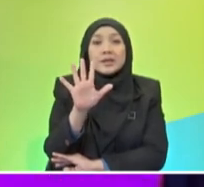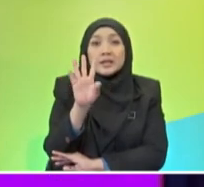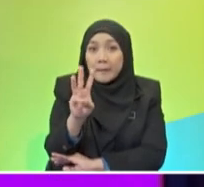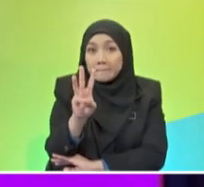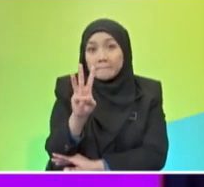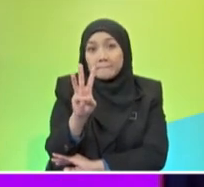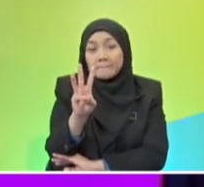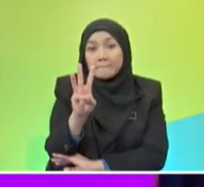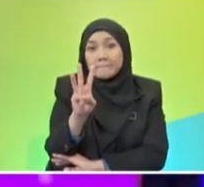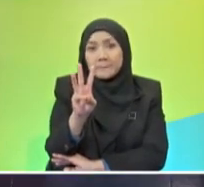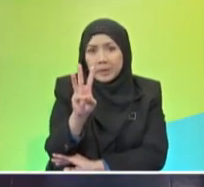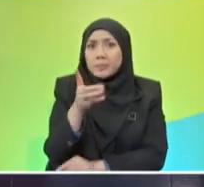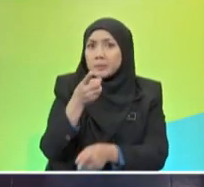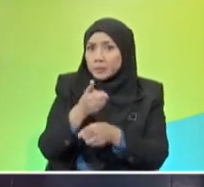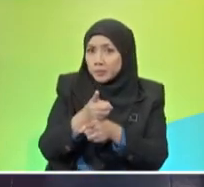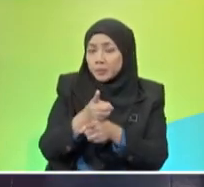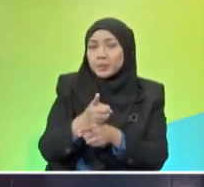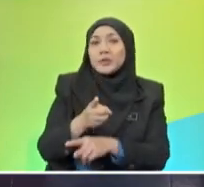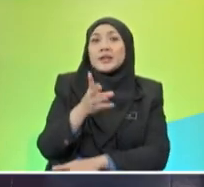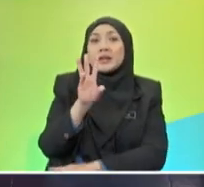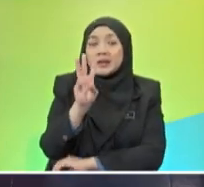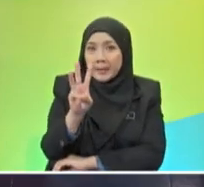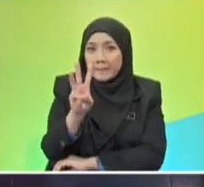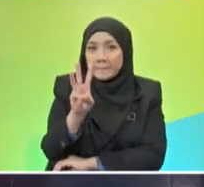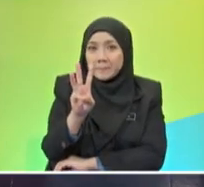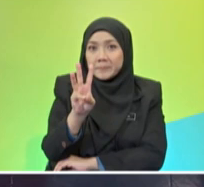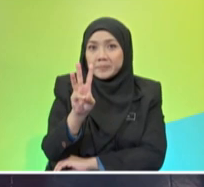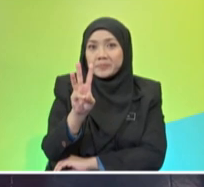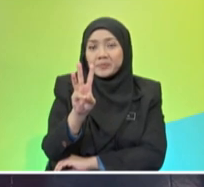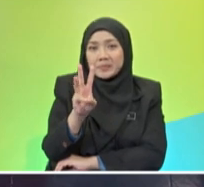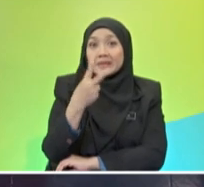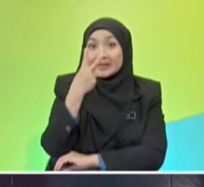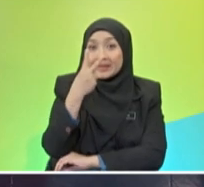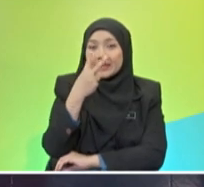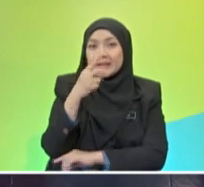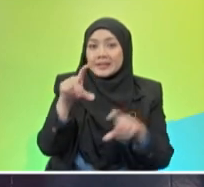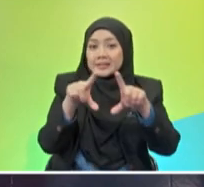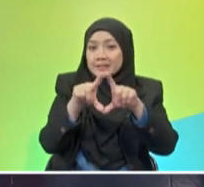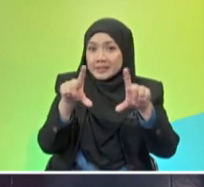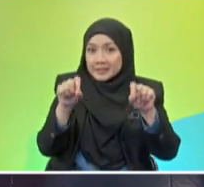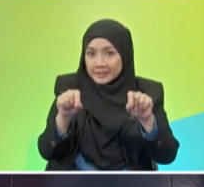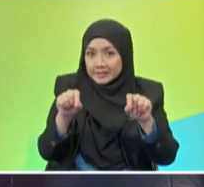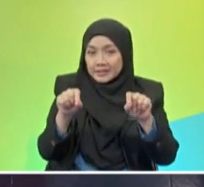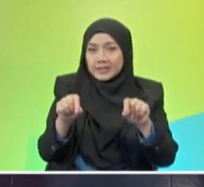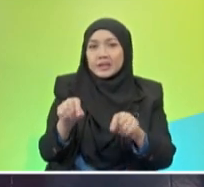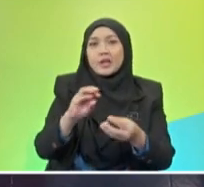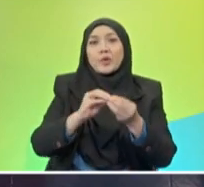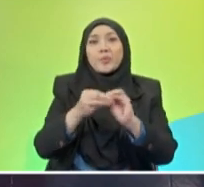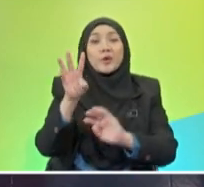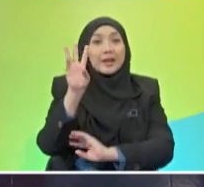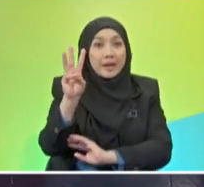4 5 6. Betul, 6. 6. Tampalkan di